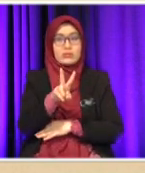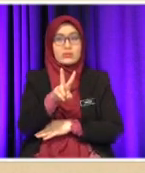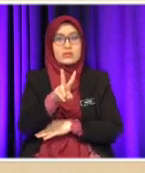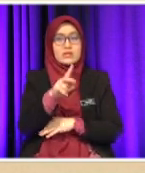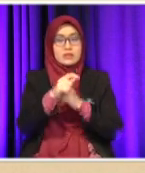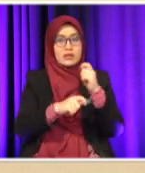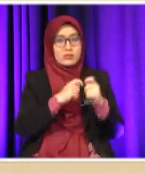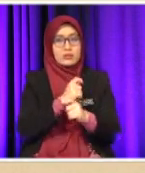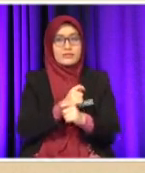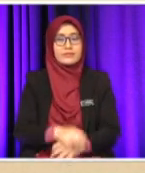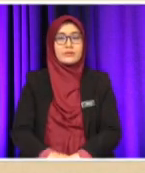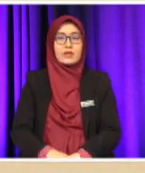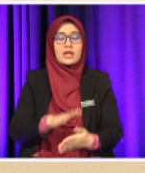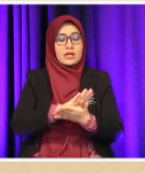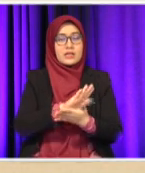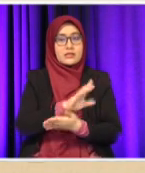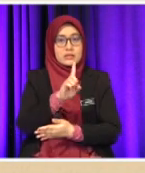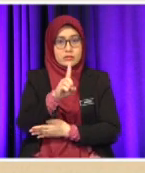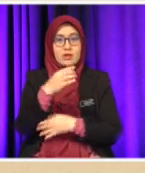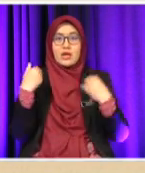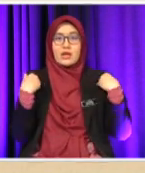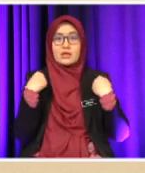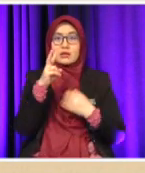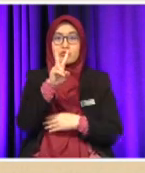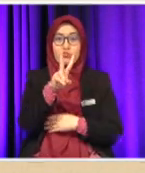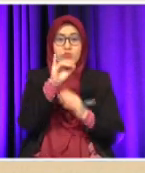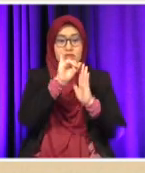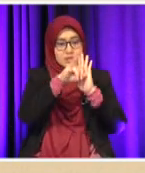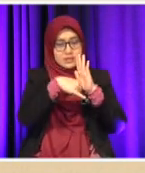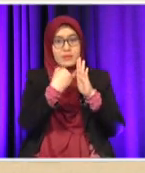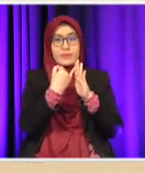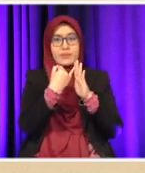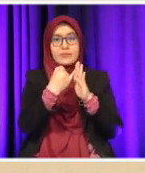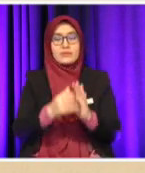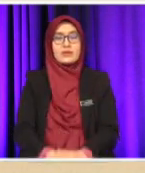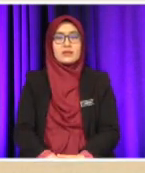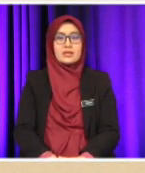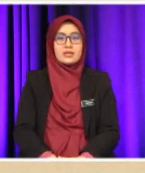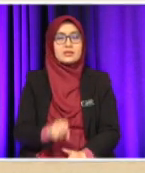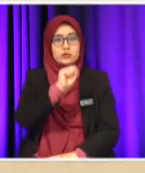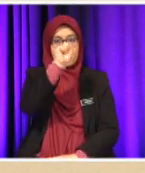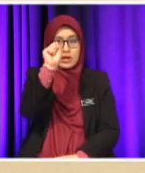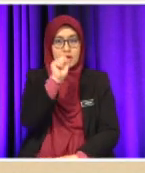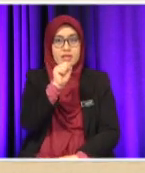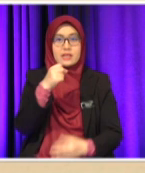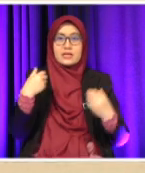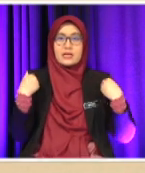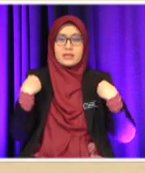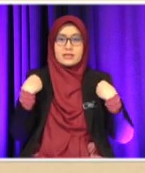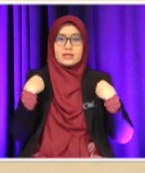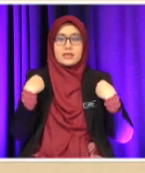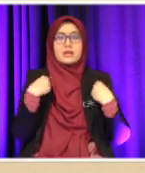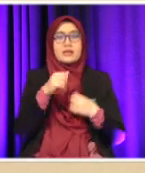ada dua jam ya tempo masih ada bagian soalnya adalah bagian I